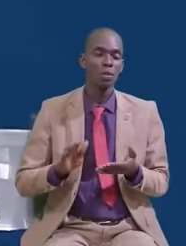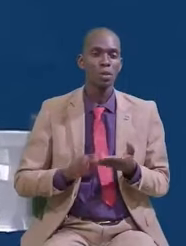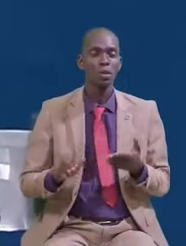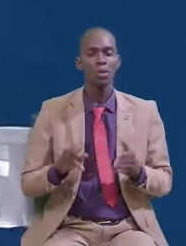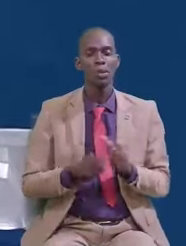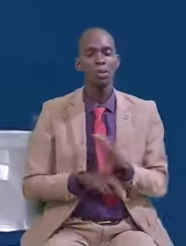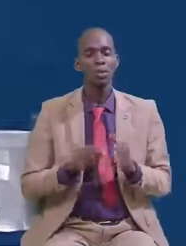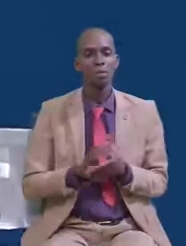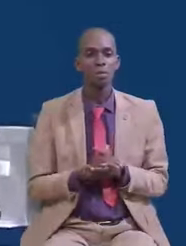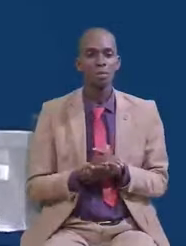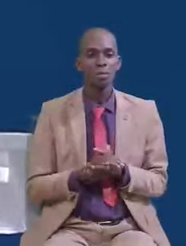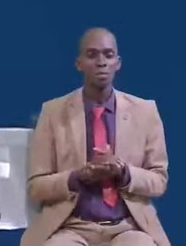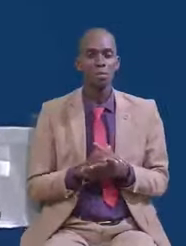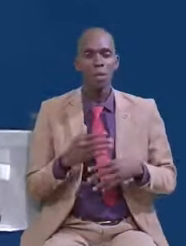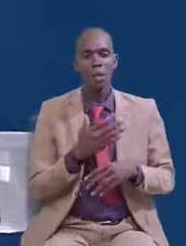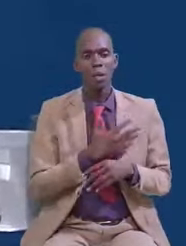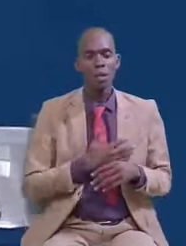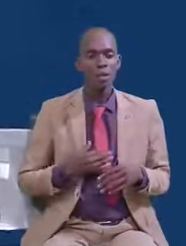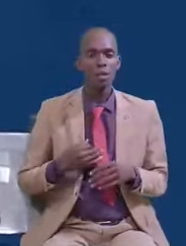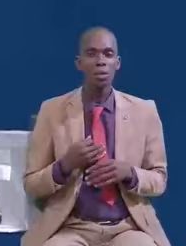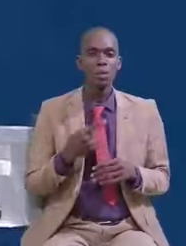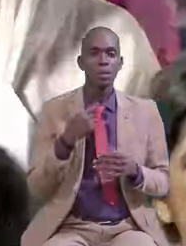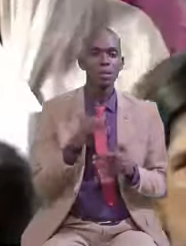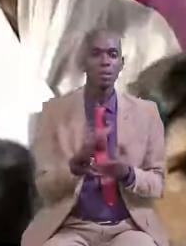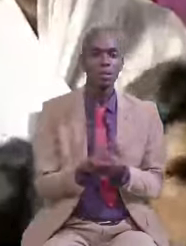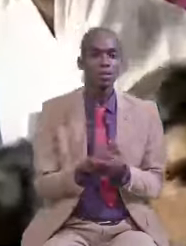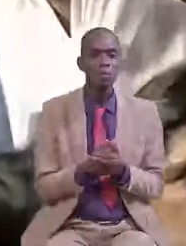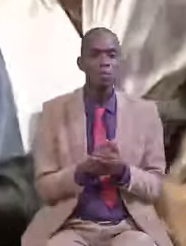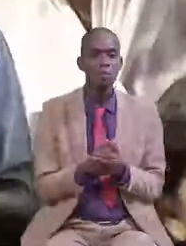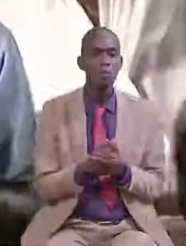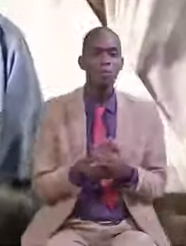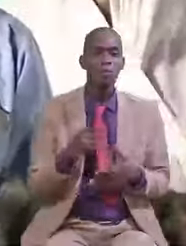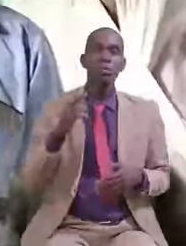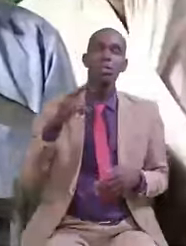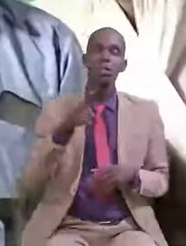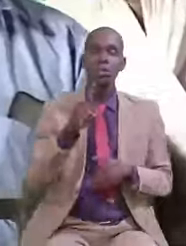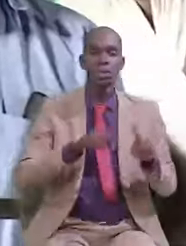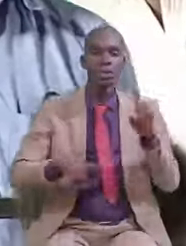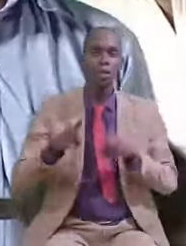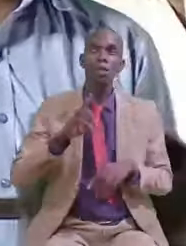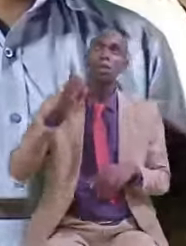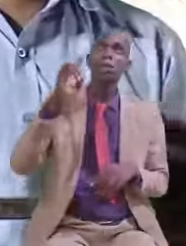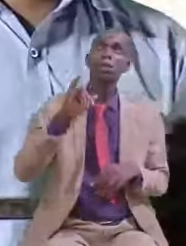pardon, et vous dites, il est mon substitut.